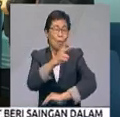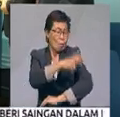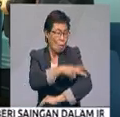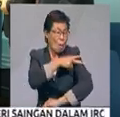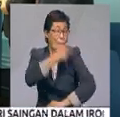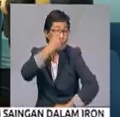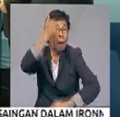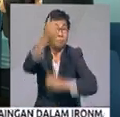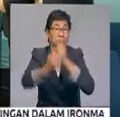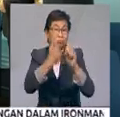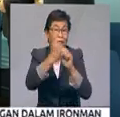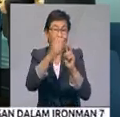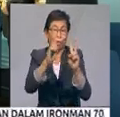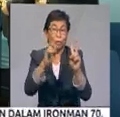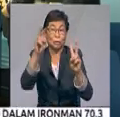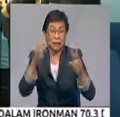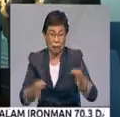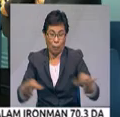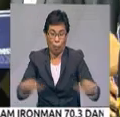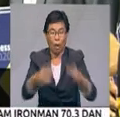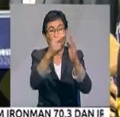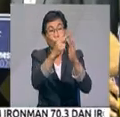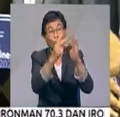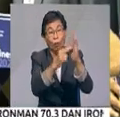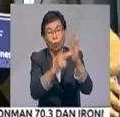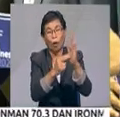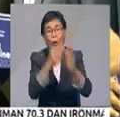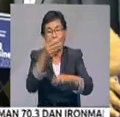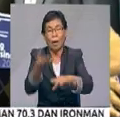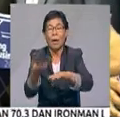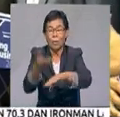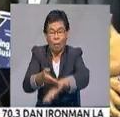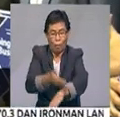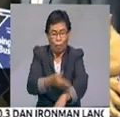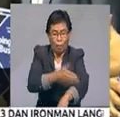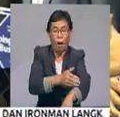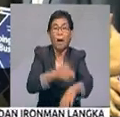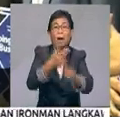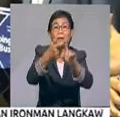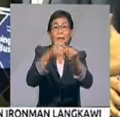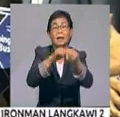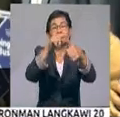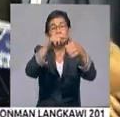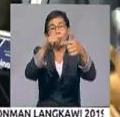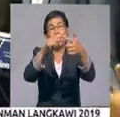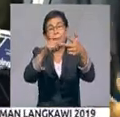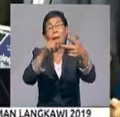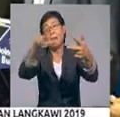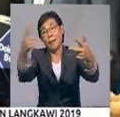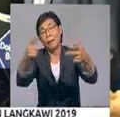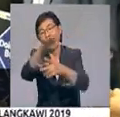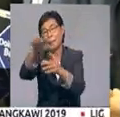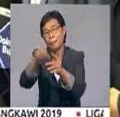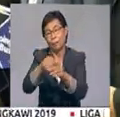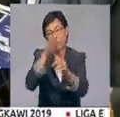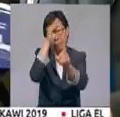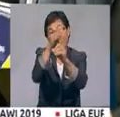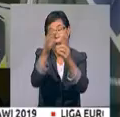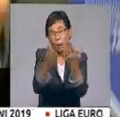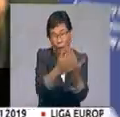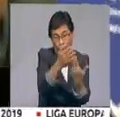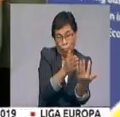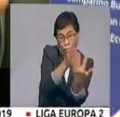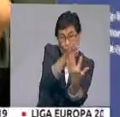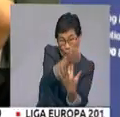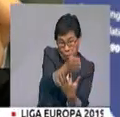tahun depan sekiranya pembuat dasar melaksanakan penambahbaikan daripada tiga aspek lain. Ia meliputi aspek kemudahan